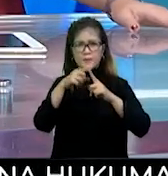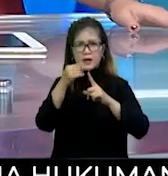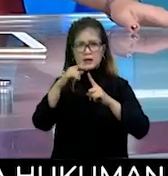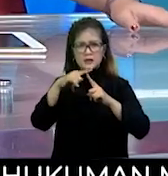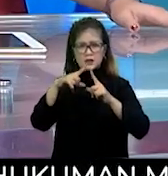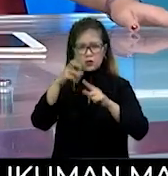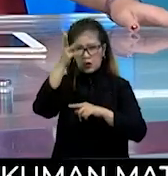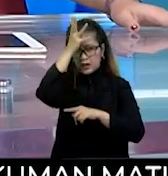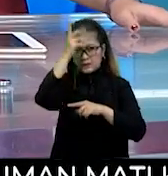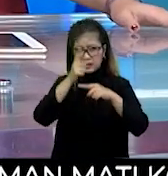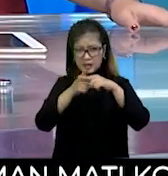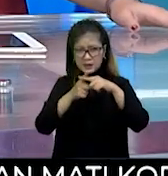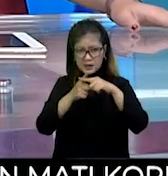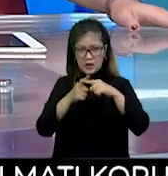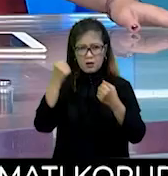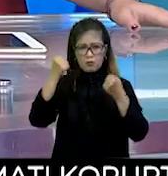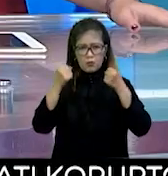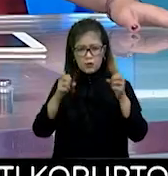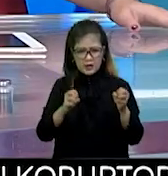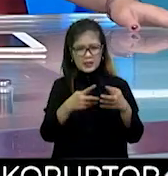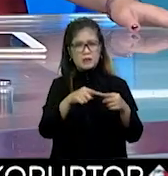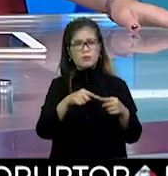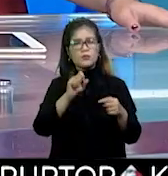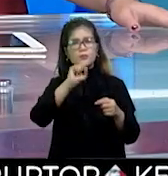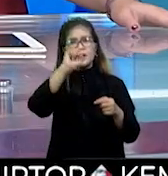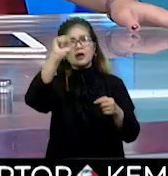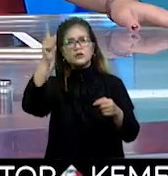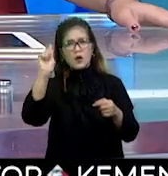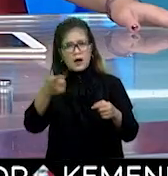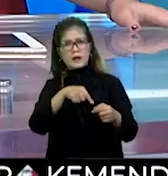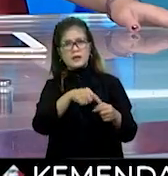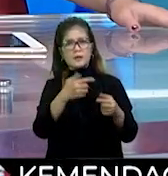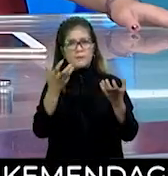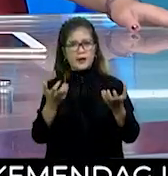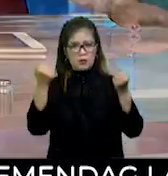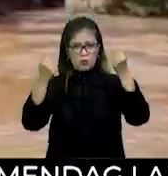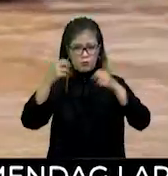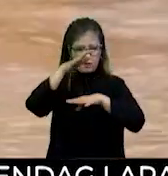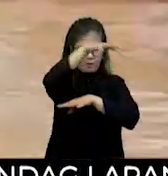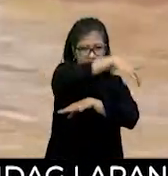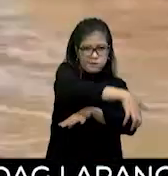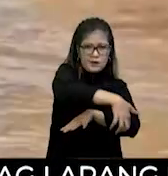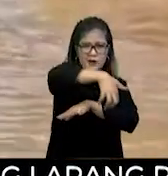Mobil ditemukan keesokan harinya setelah tim pencarian dengan alat berat dikerahkan.